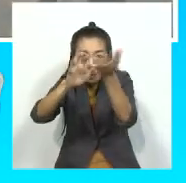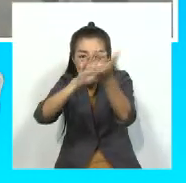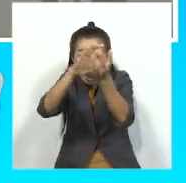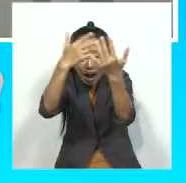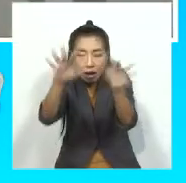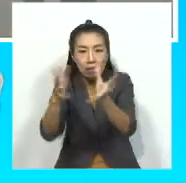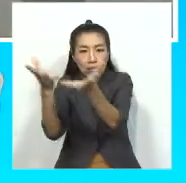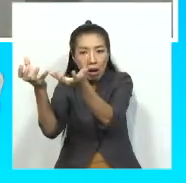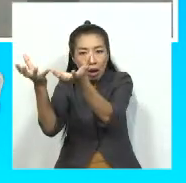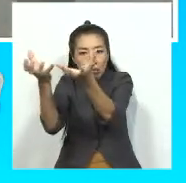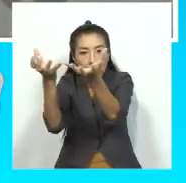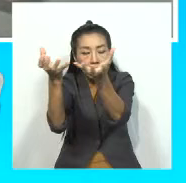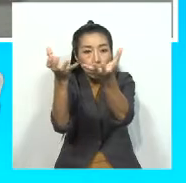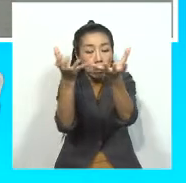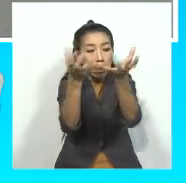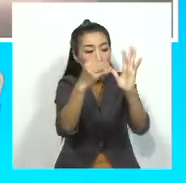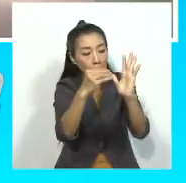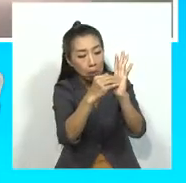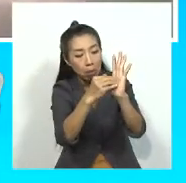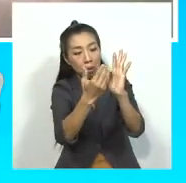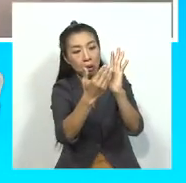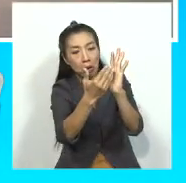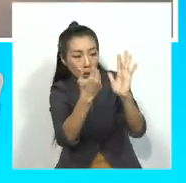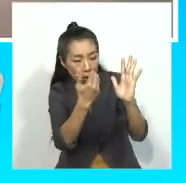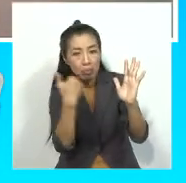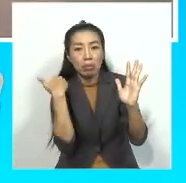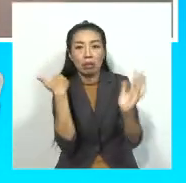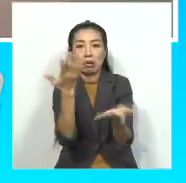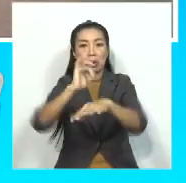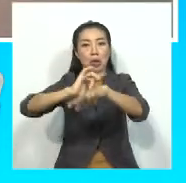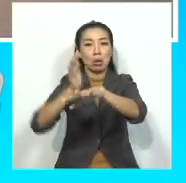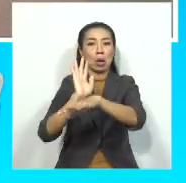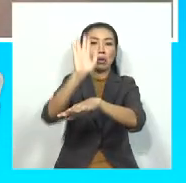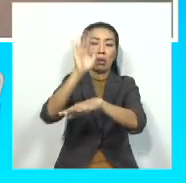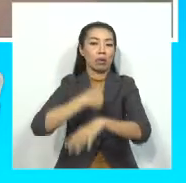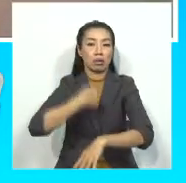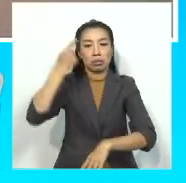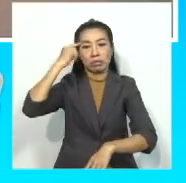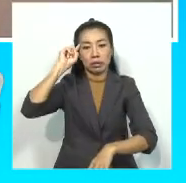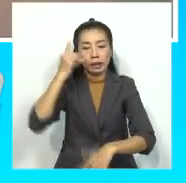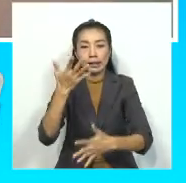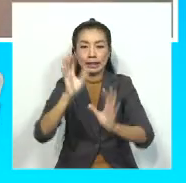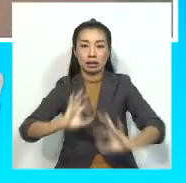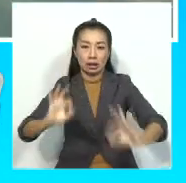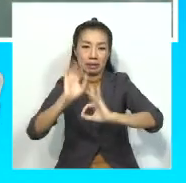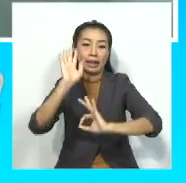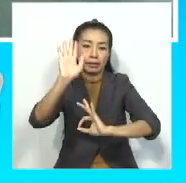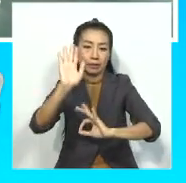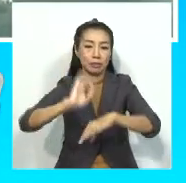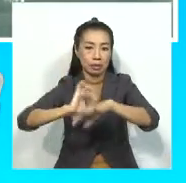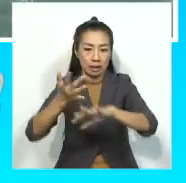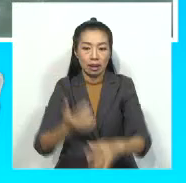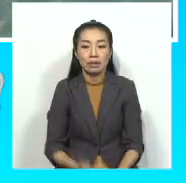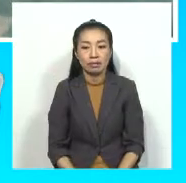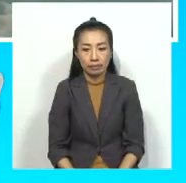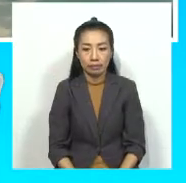เทพมหานครหรือไปทางที่ตะวันตกก็ได้ก็ขึ้นอยู่กับกลไกธรรมชาติตรงนั้นเป็นตัวประกอบด้วยครับ